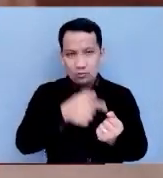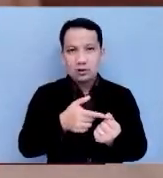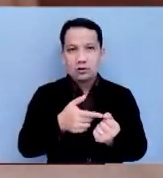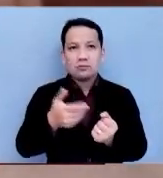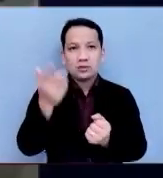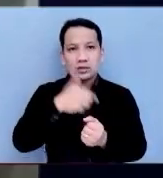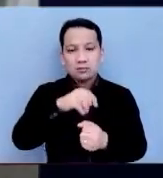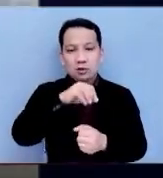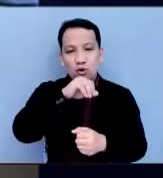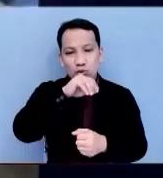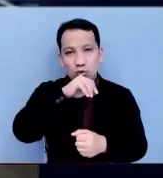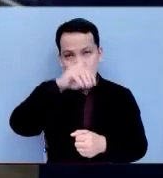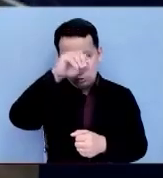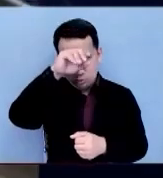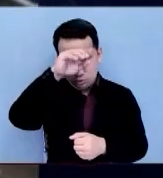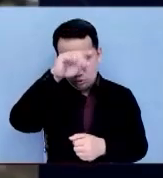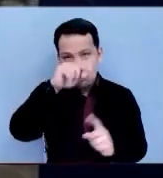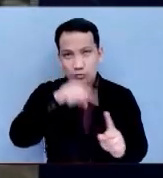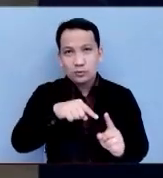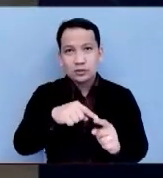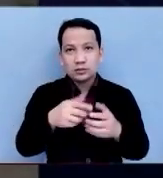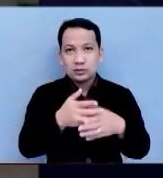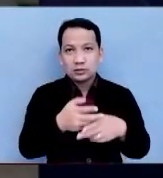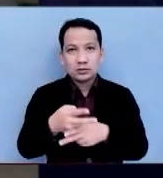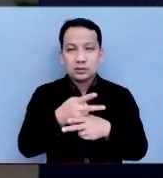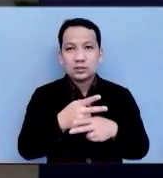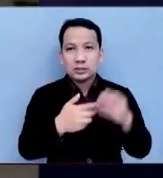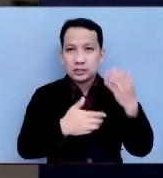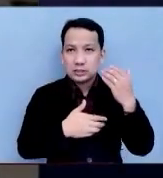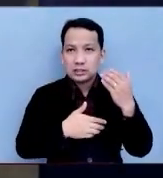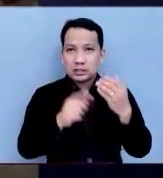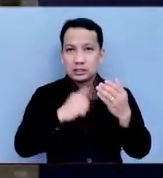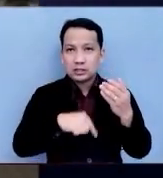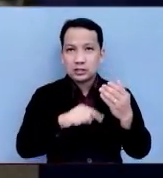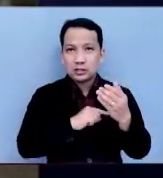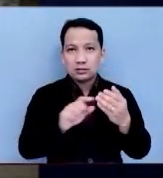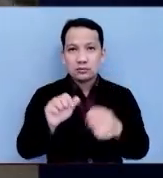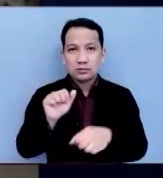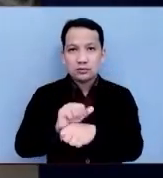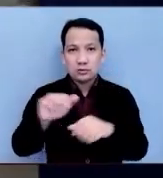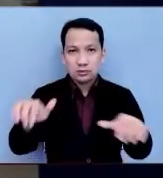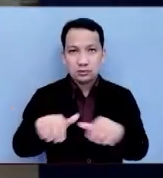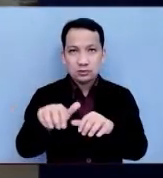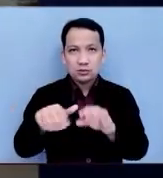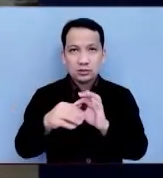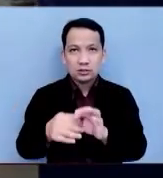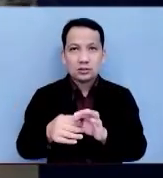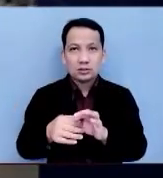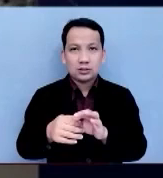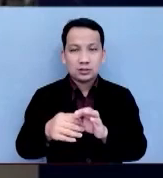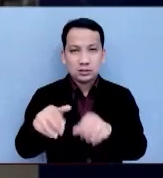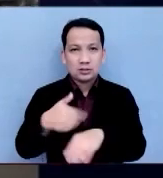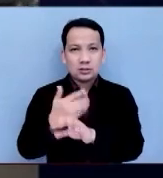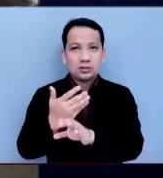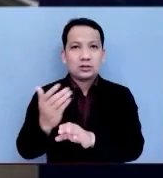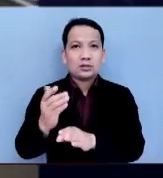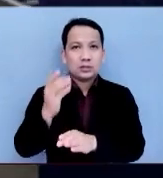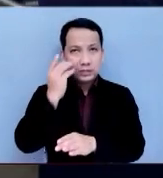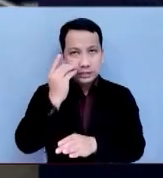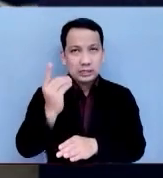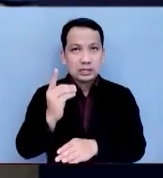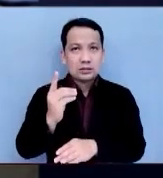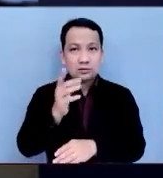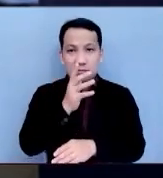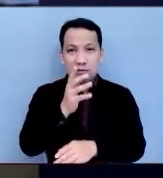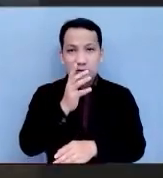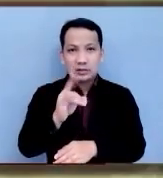lolo si Don. Siya ang nag-aalaga kay Baby Eloy habang nagtatrabaho bilang virtual assistant si Denise. Ang dami